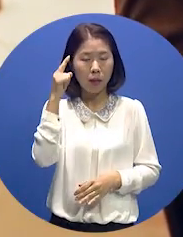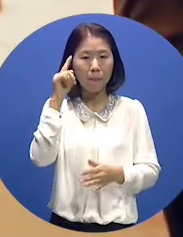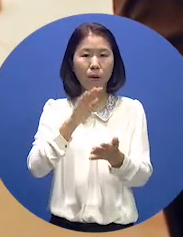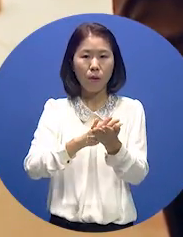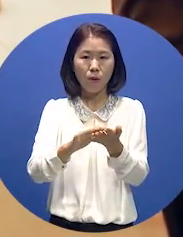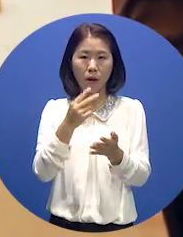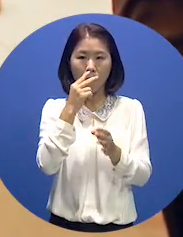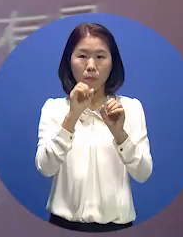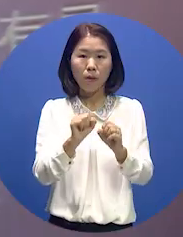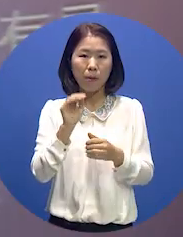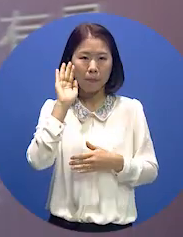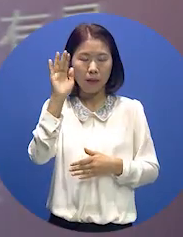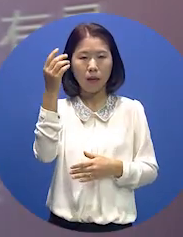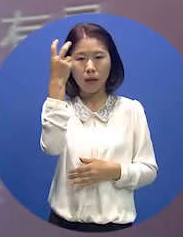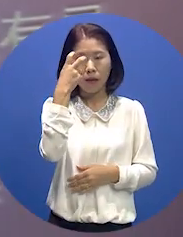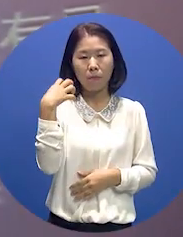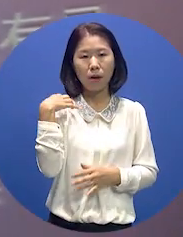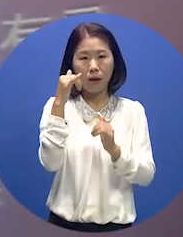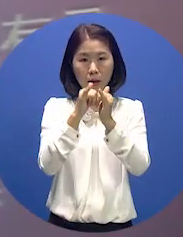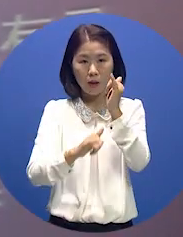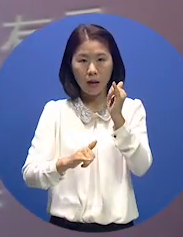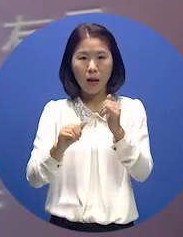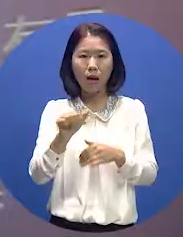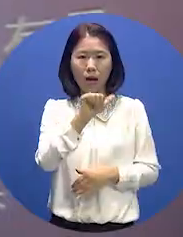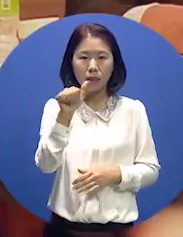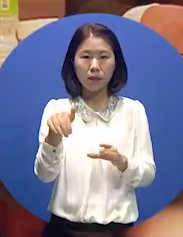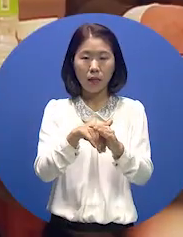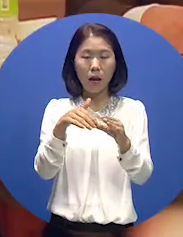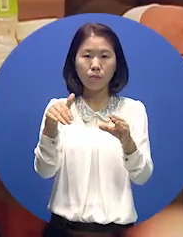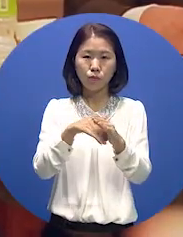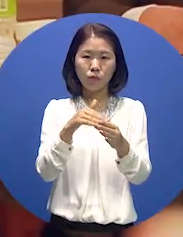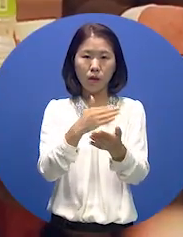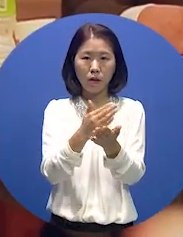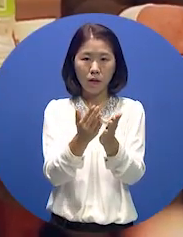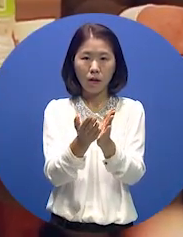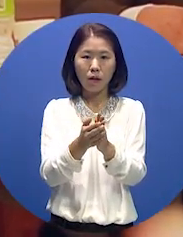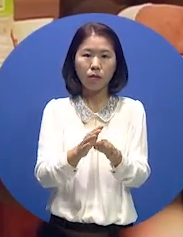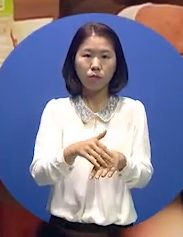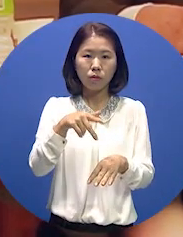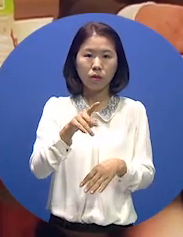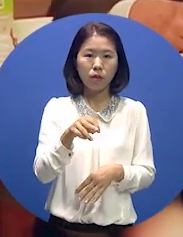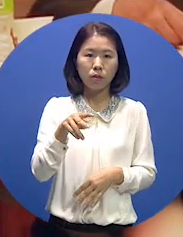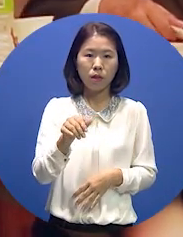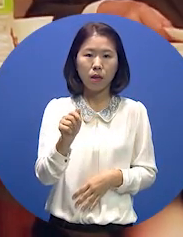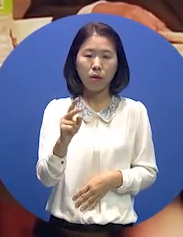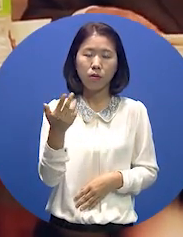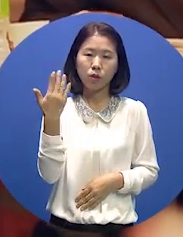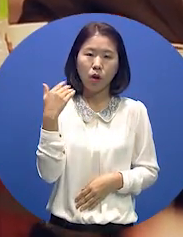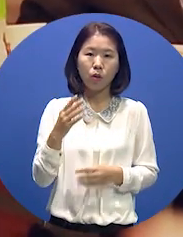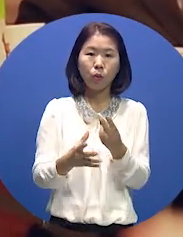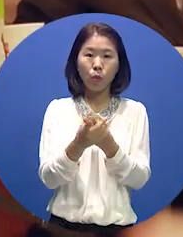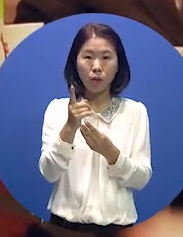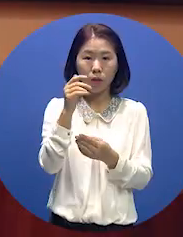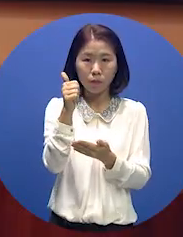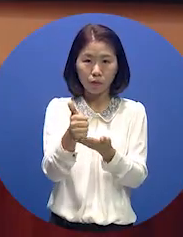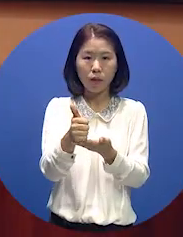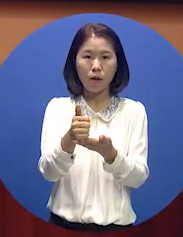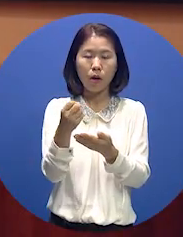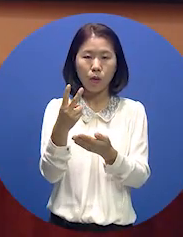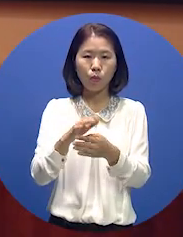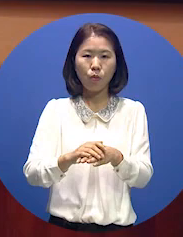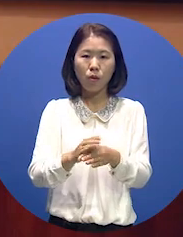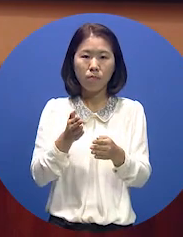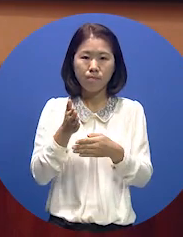미래 역사와 아시아 다문화 현상에 대한 내용으로 정세현 전 통일부 장관을 비롯한 한중일 학계